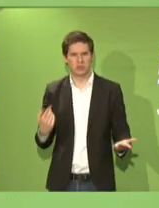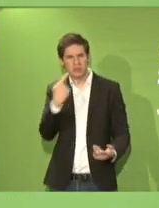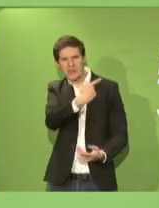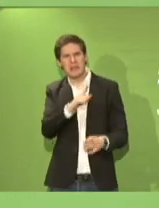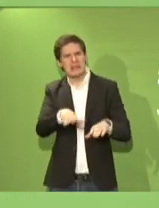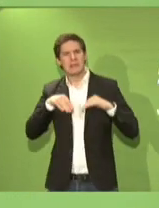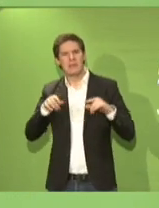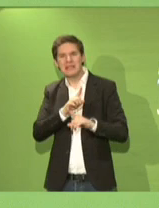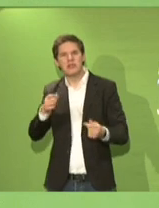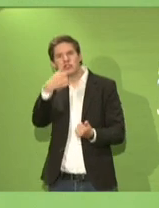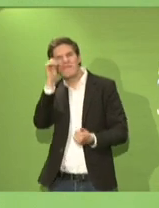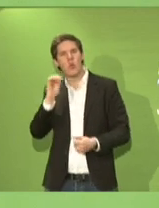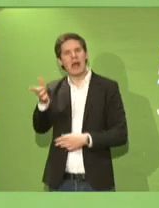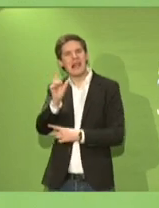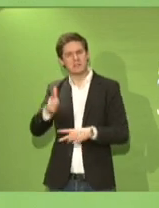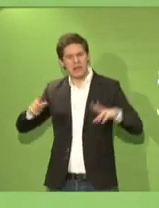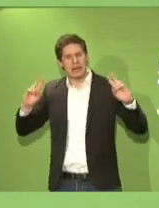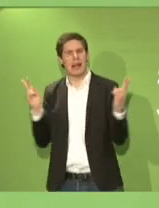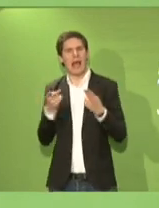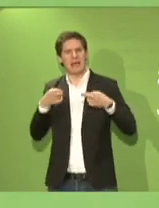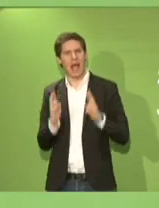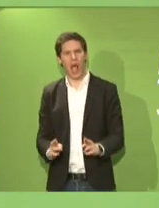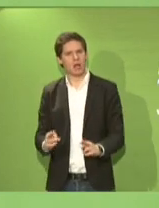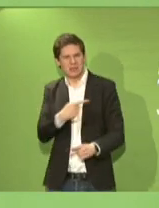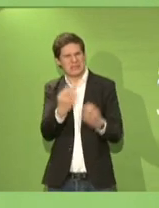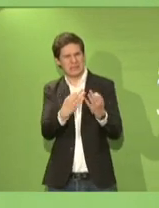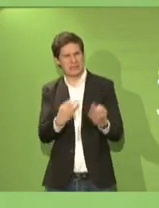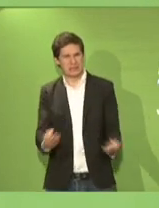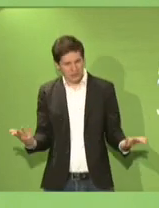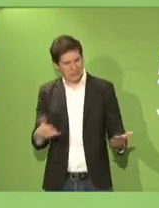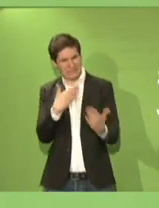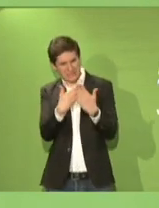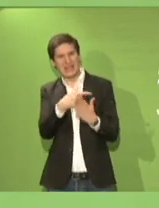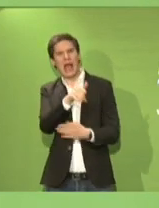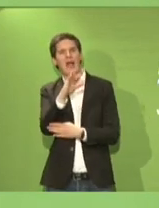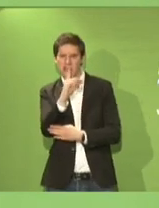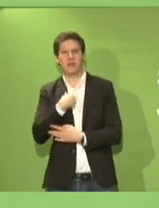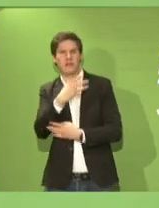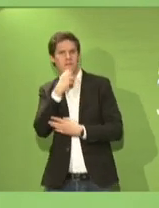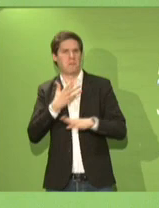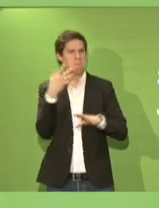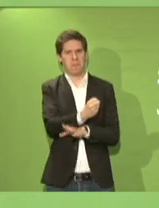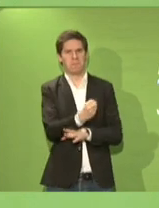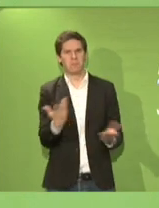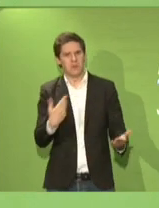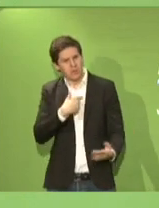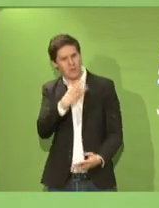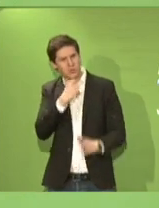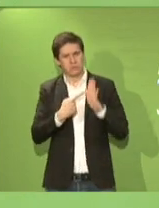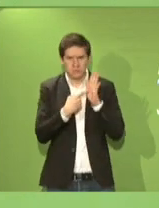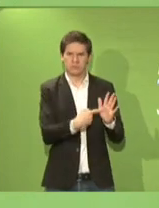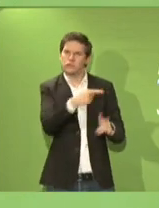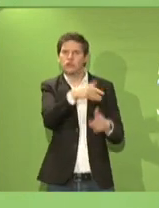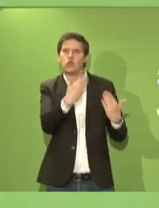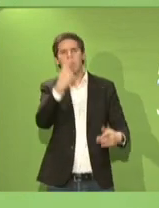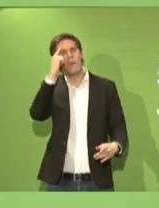und Lesben gleiche Rechte verdienen, liebe Freundinnen und Freunde. An diesen Punkten werden wir die AfD packen und wir werden sie inhaltlich stellen, weil sie liegt vollkommen